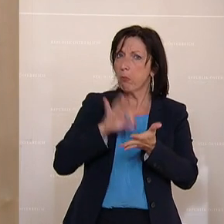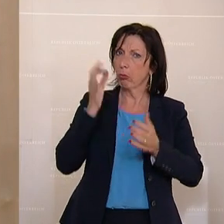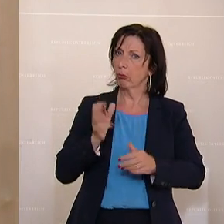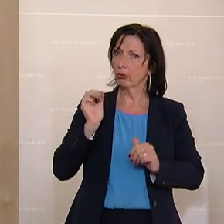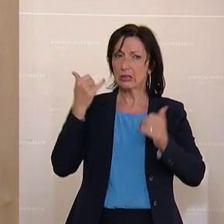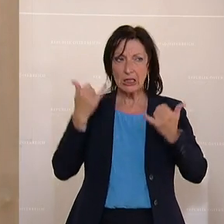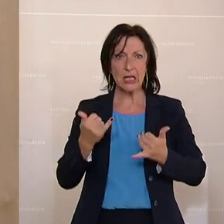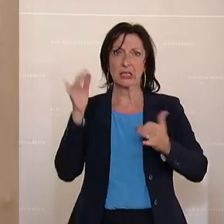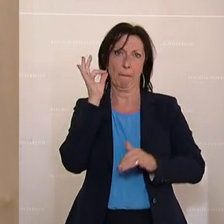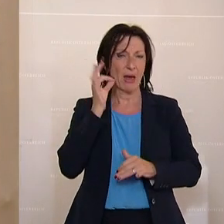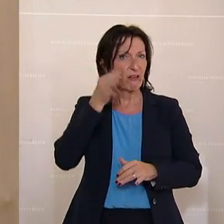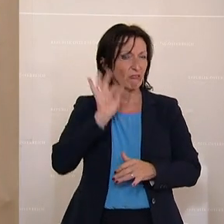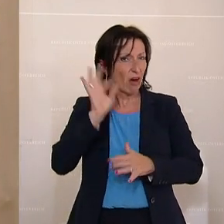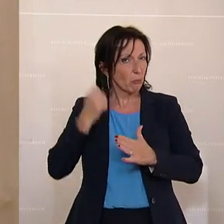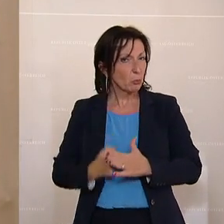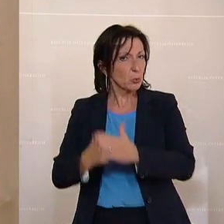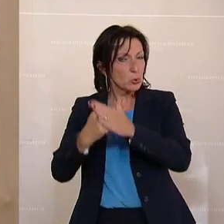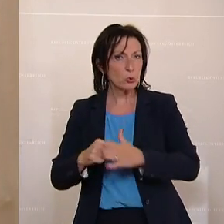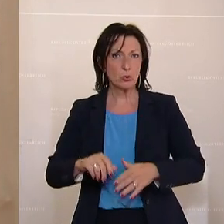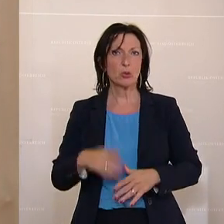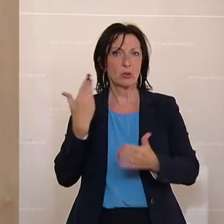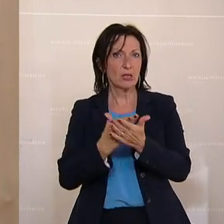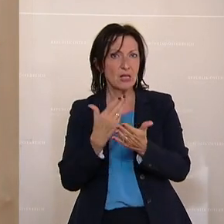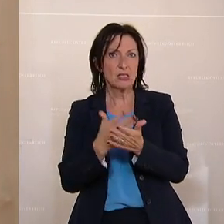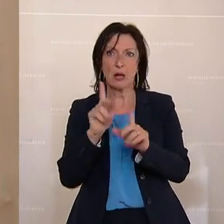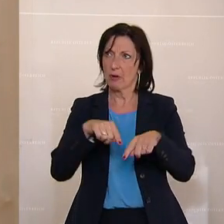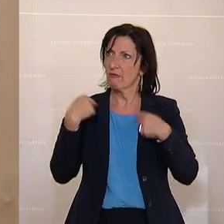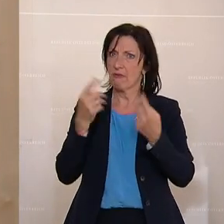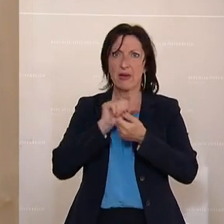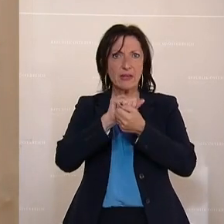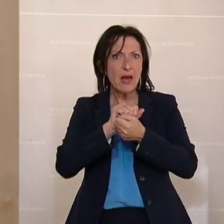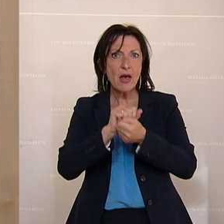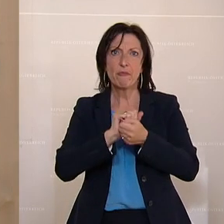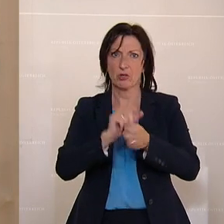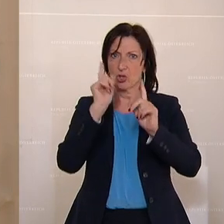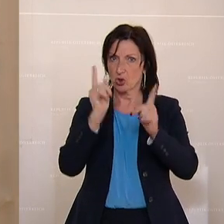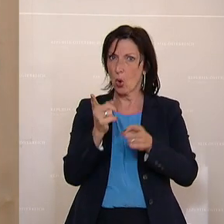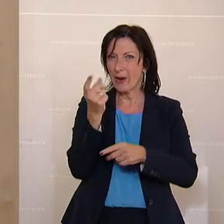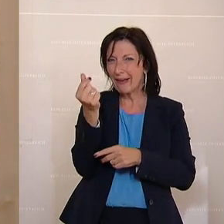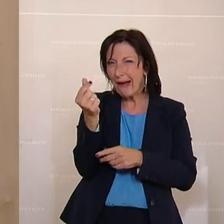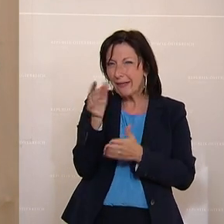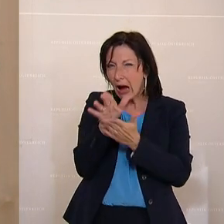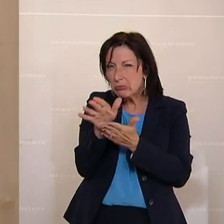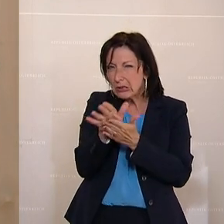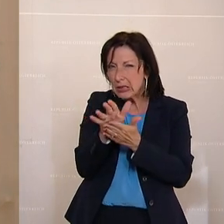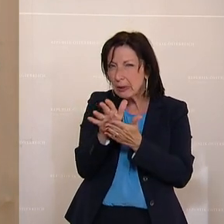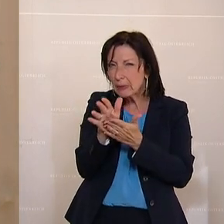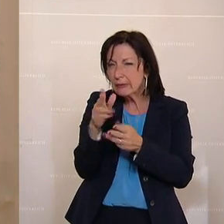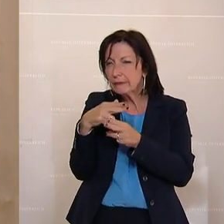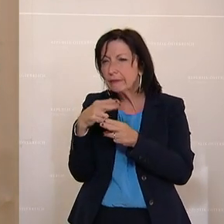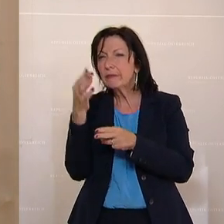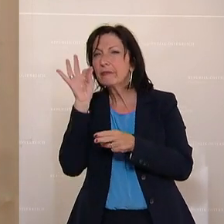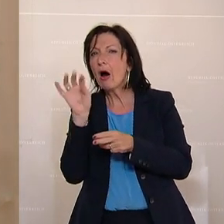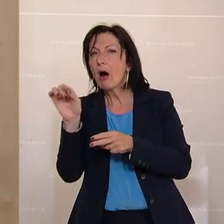und Mädchen setzen. Und sich daher, wir uns hier einsetzen, dass das Geld so ausgegeben wird, dass Frauen gleich